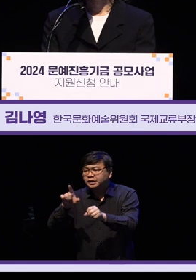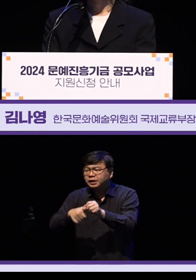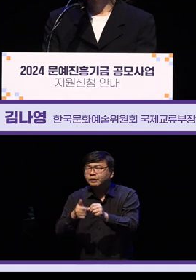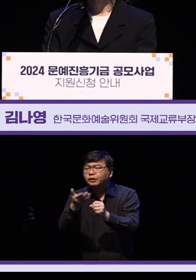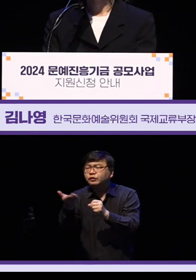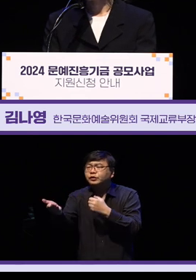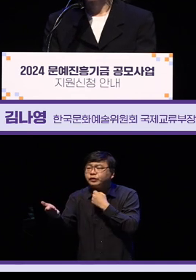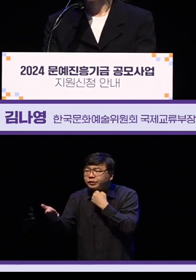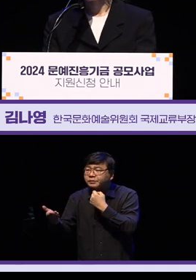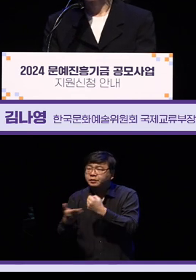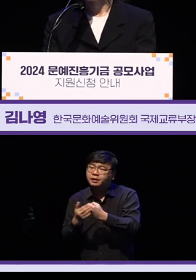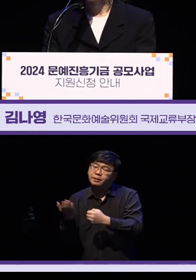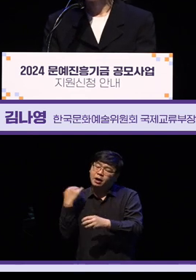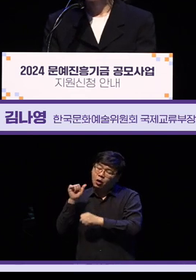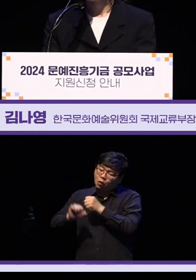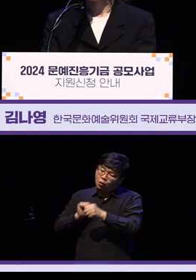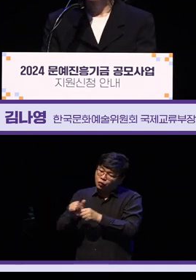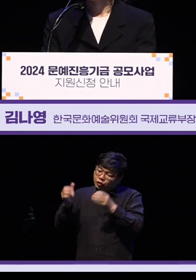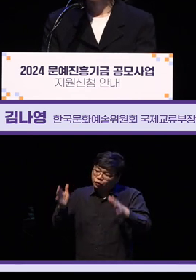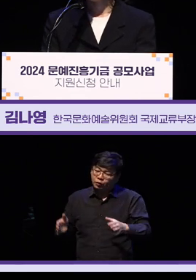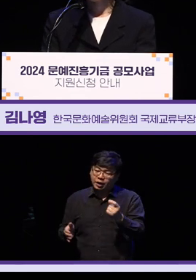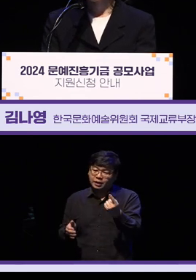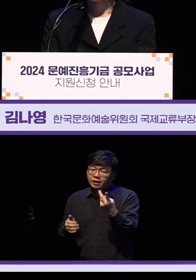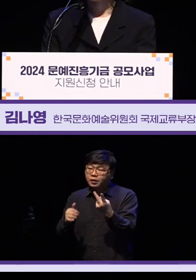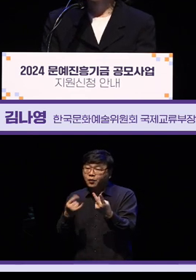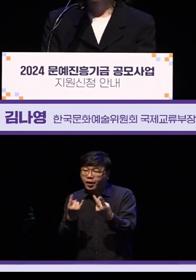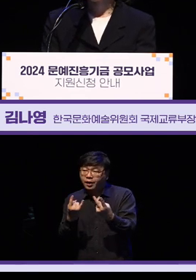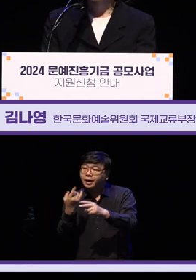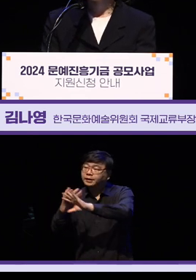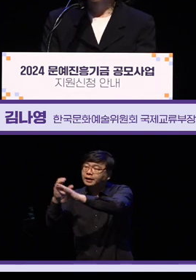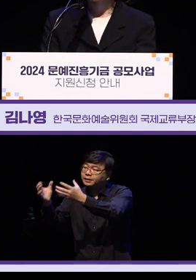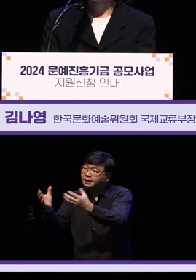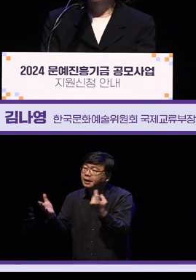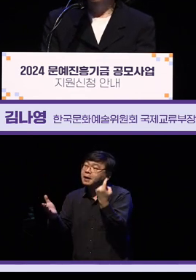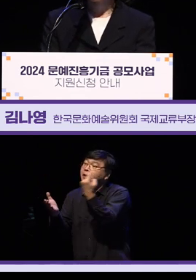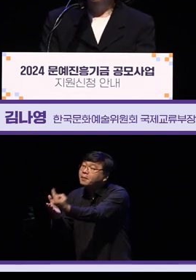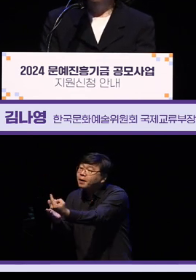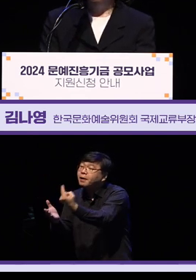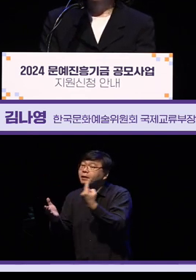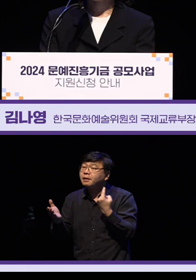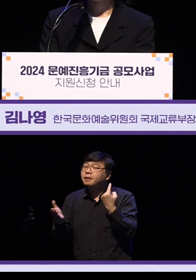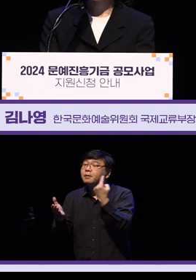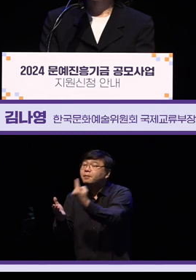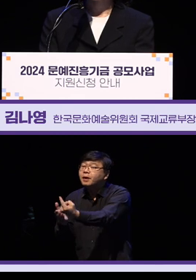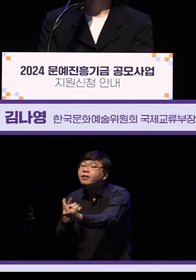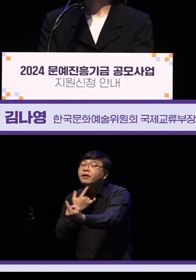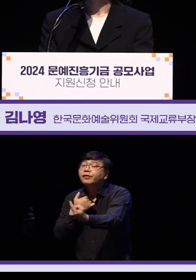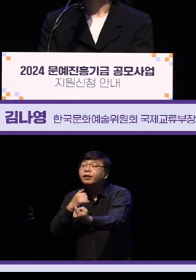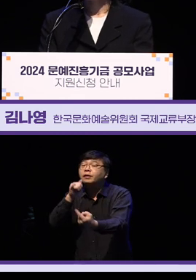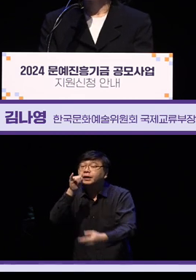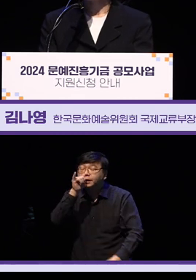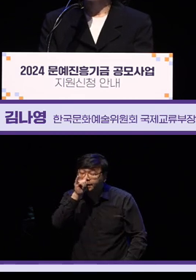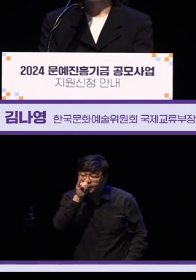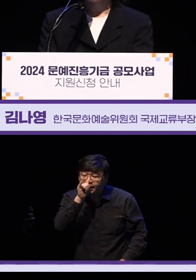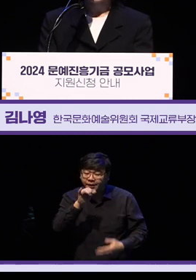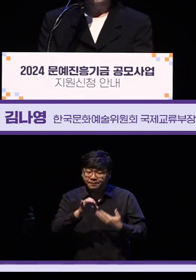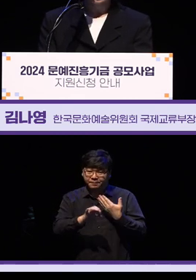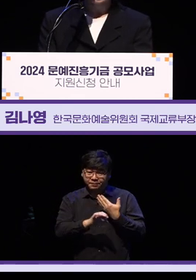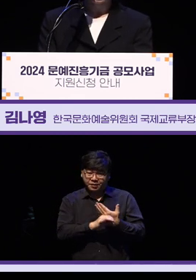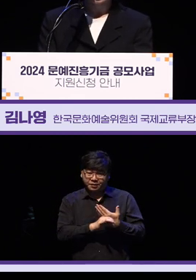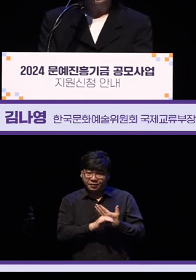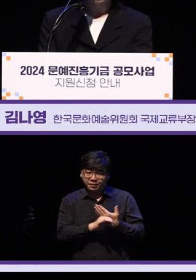최근 5년 내에 2회 이상 예술가 해외 레지던스에 참가하셨던 수혜자 보조사업자께서는